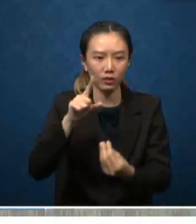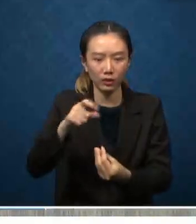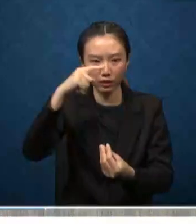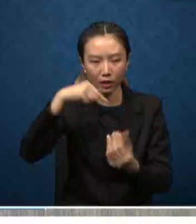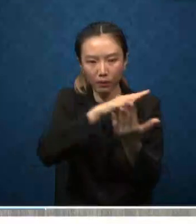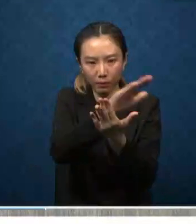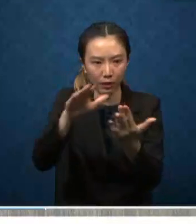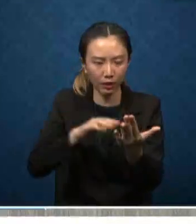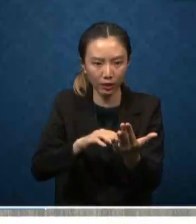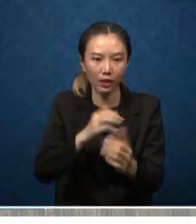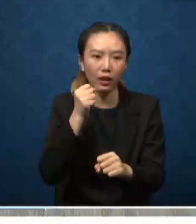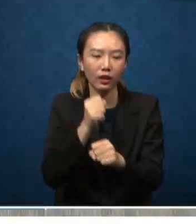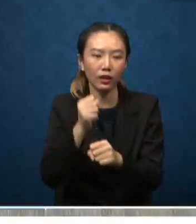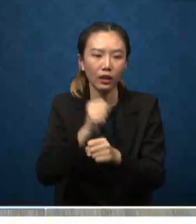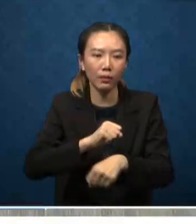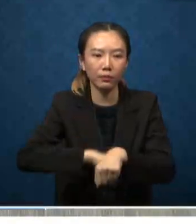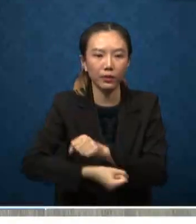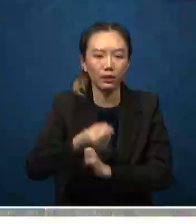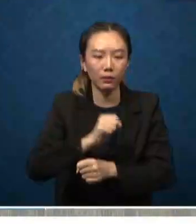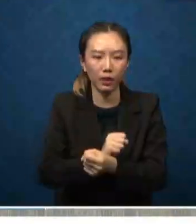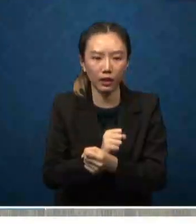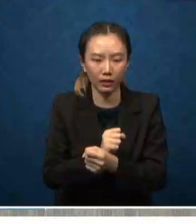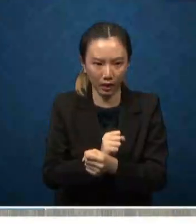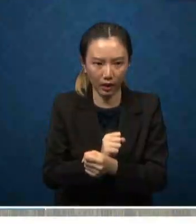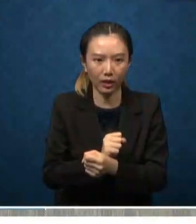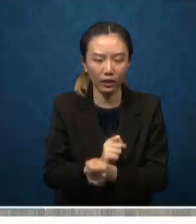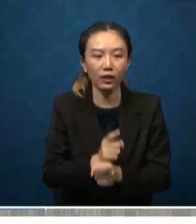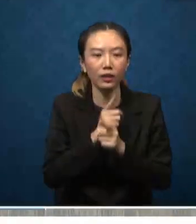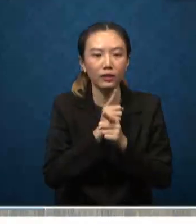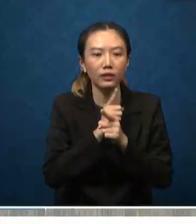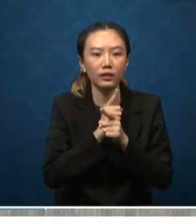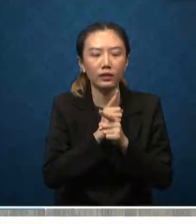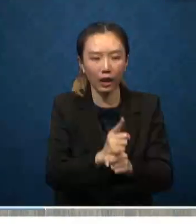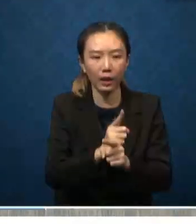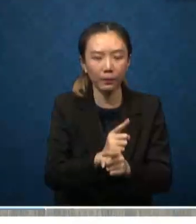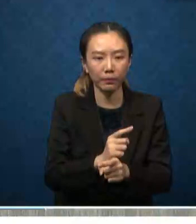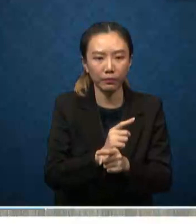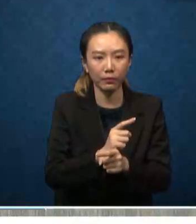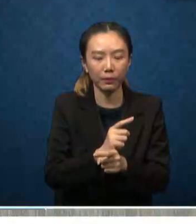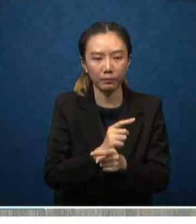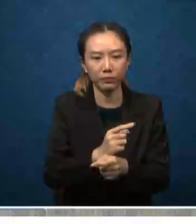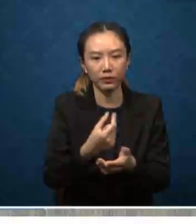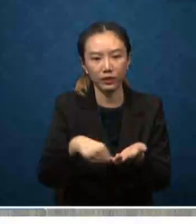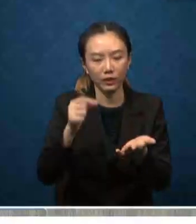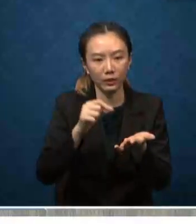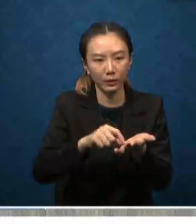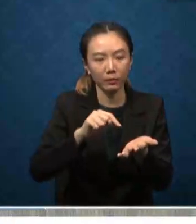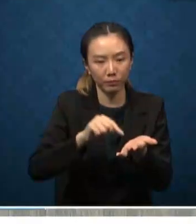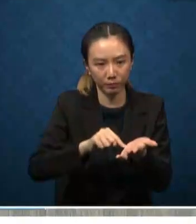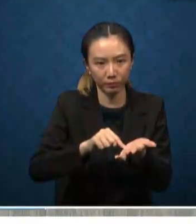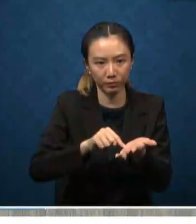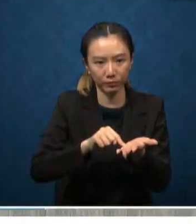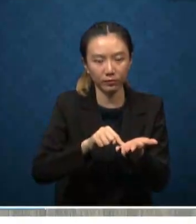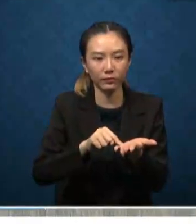เพื่อให้สามารถดำเนินการทำตามพันธกรณีได้ตามกำหนดเวลาเป็นการด